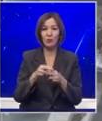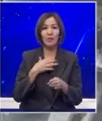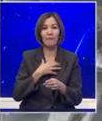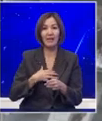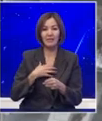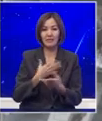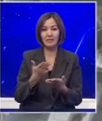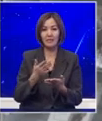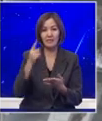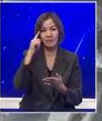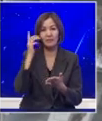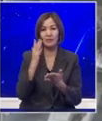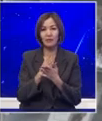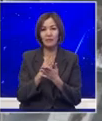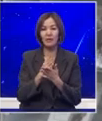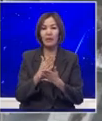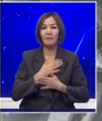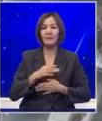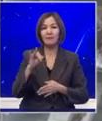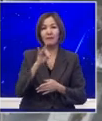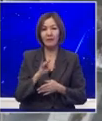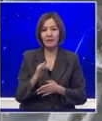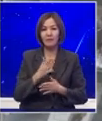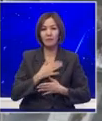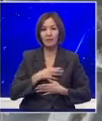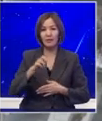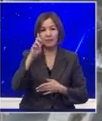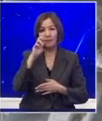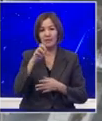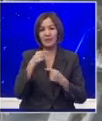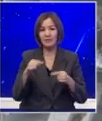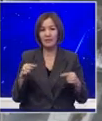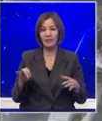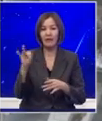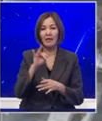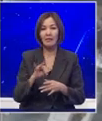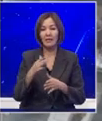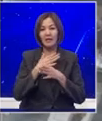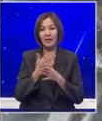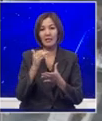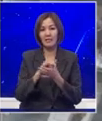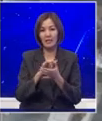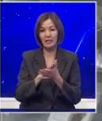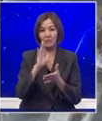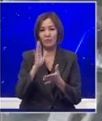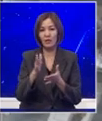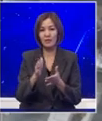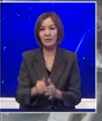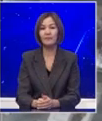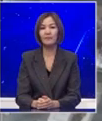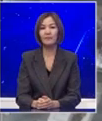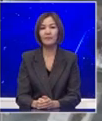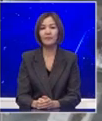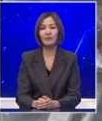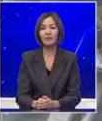есептеймін. Біздің архив деген ол біздің тарихымыз, біздің ата-бабаларымыздың тарихы.